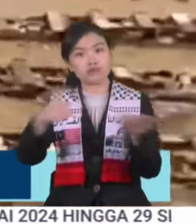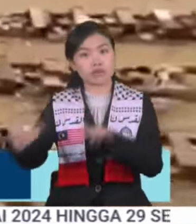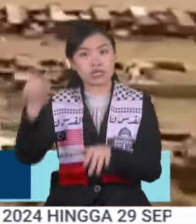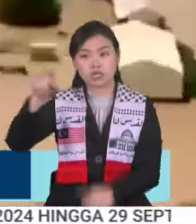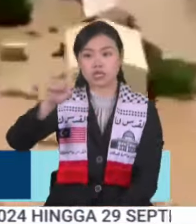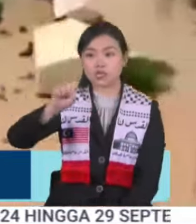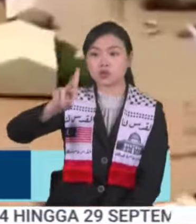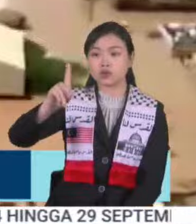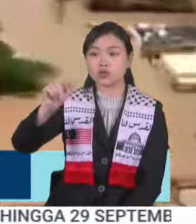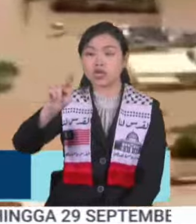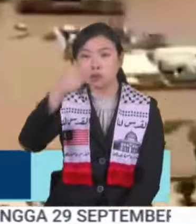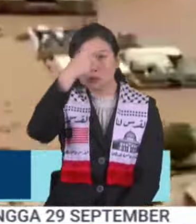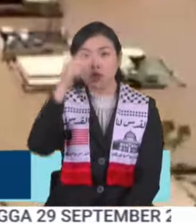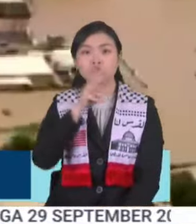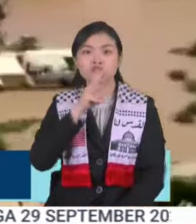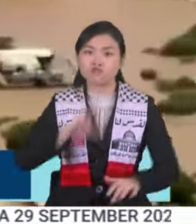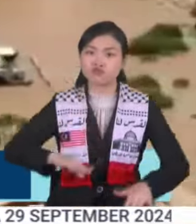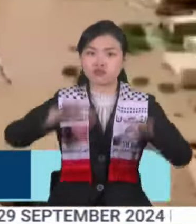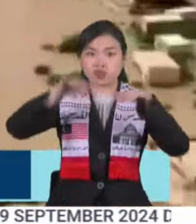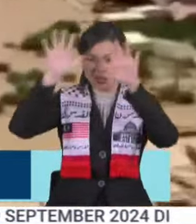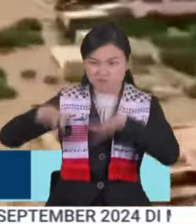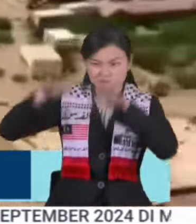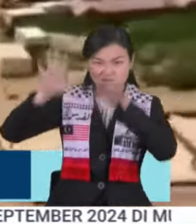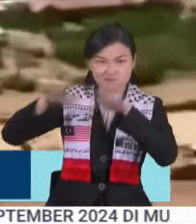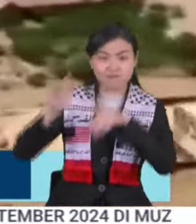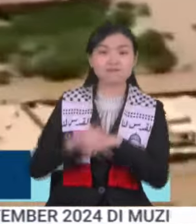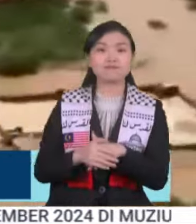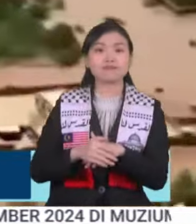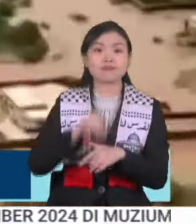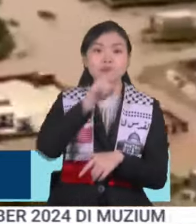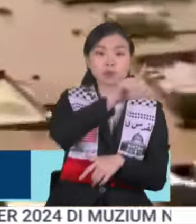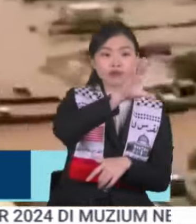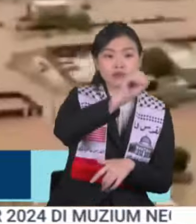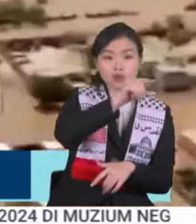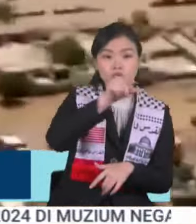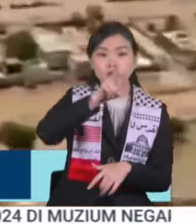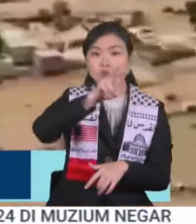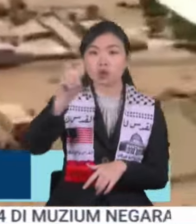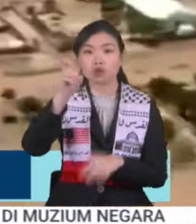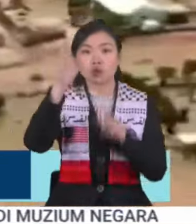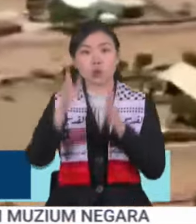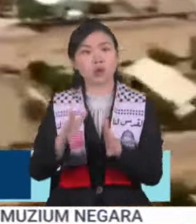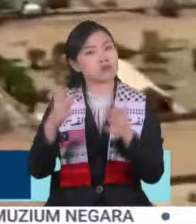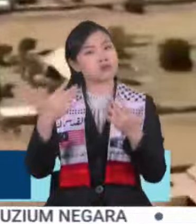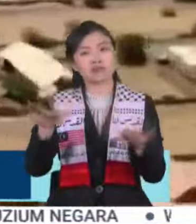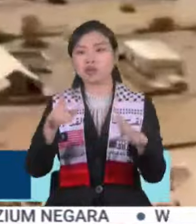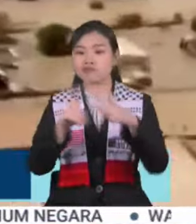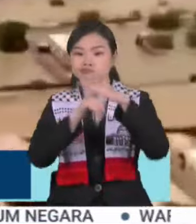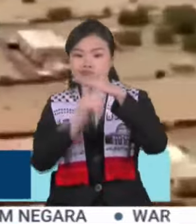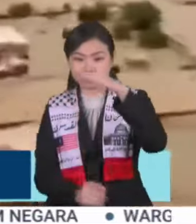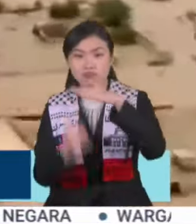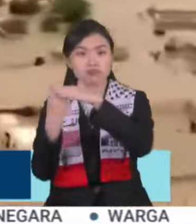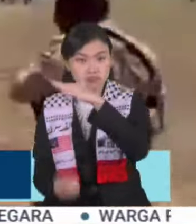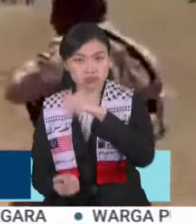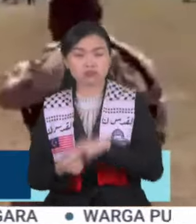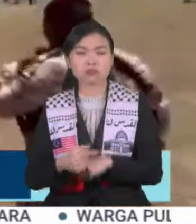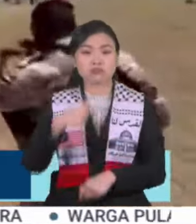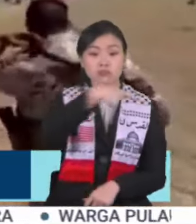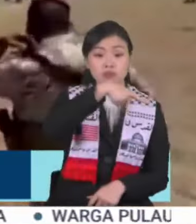kejadian banjir dan hujan lebat. Manakala, antara 150 hingga 200 orang dilaporkan hilang. Menurut